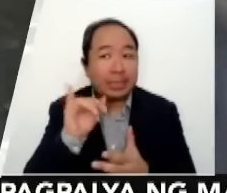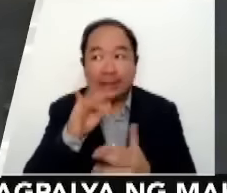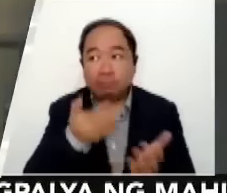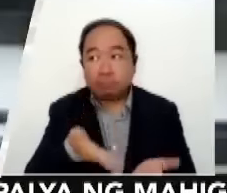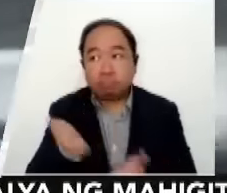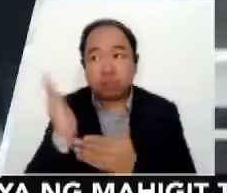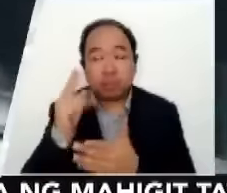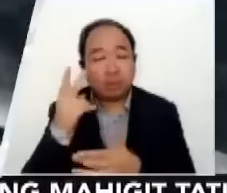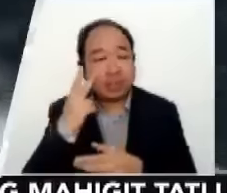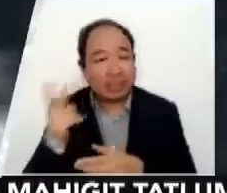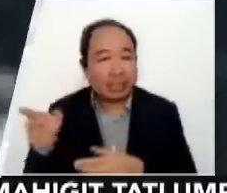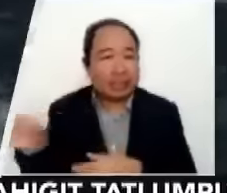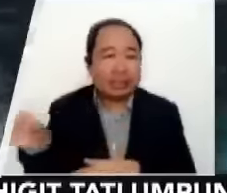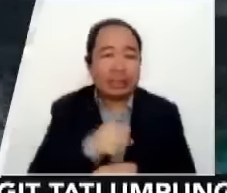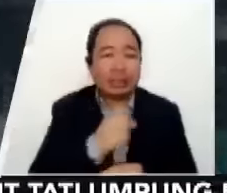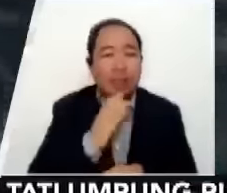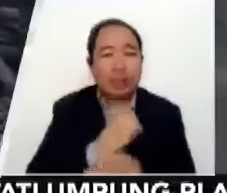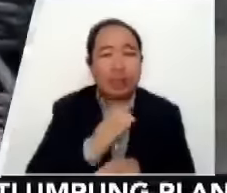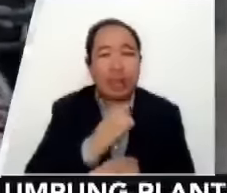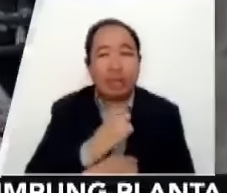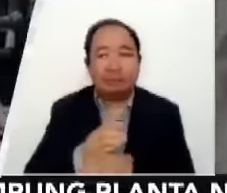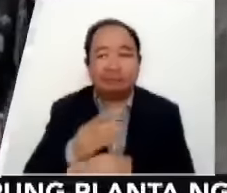tutubusin.